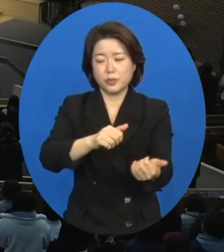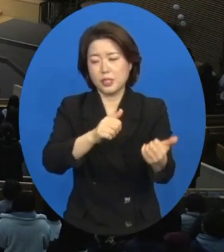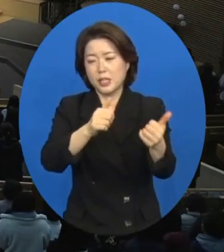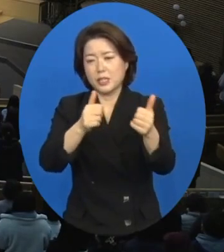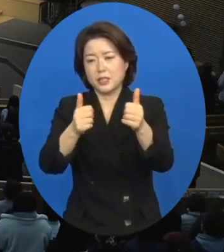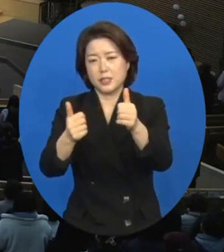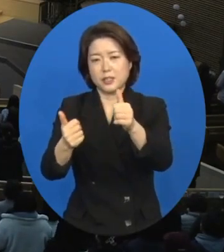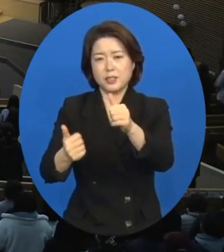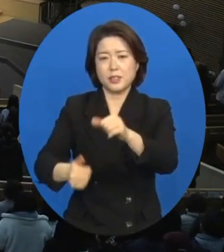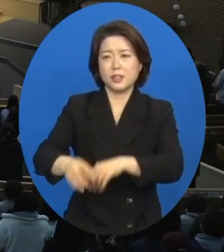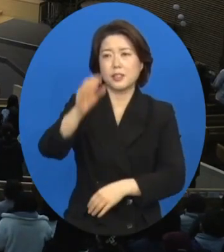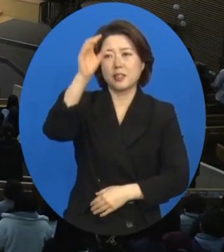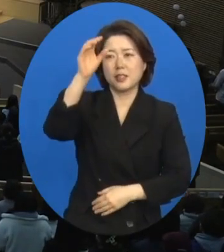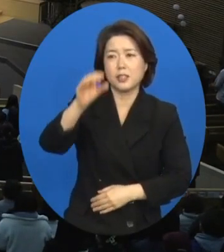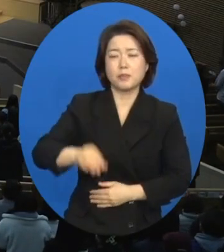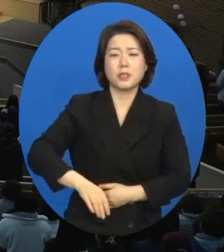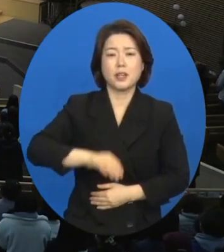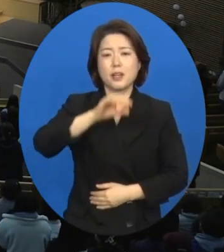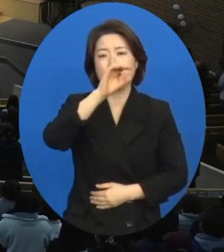달려주는